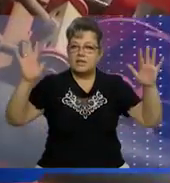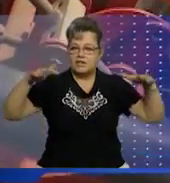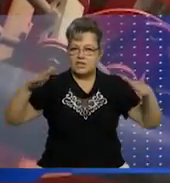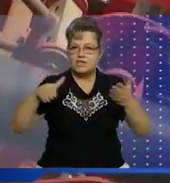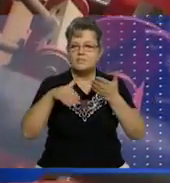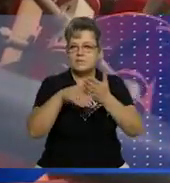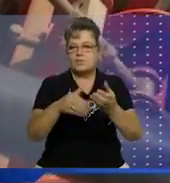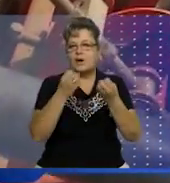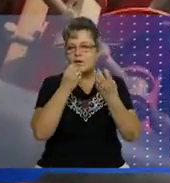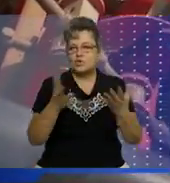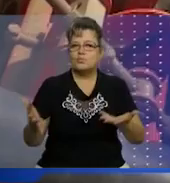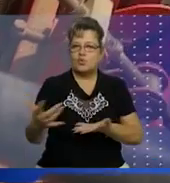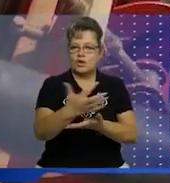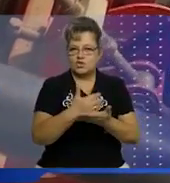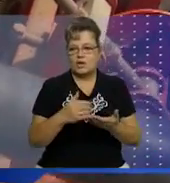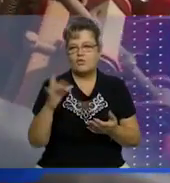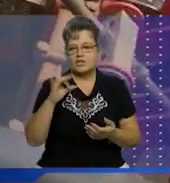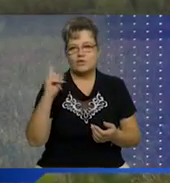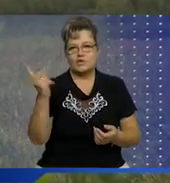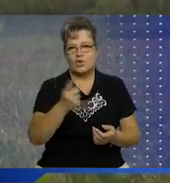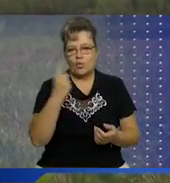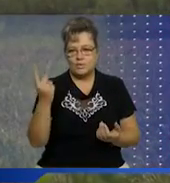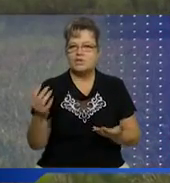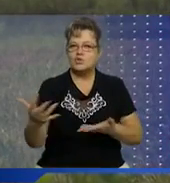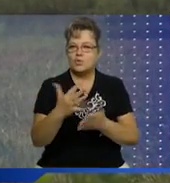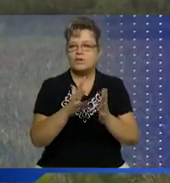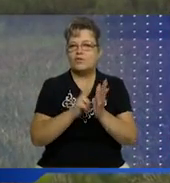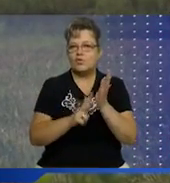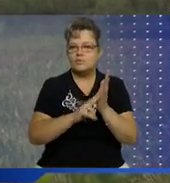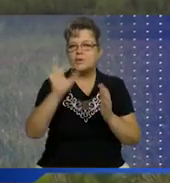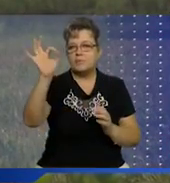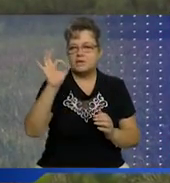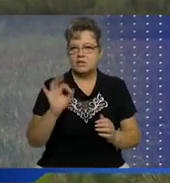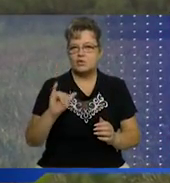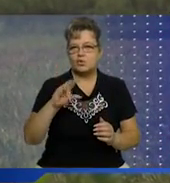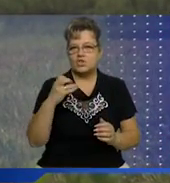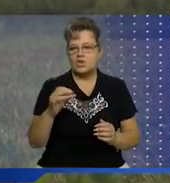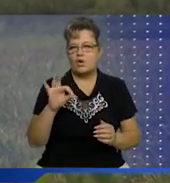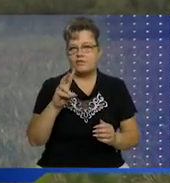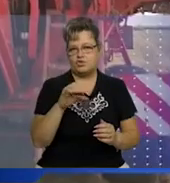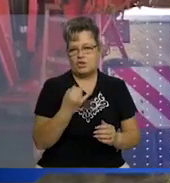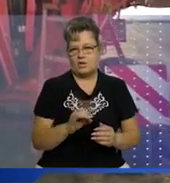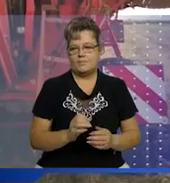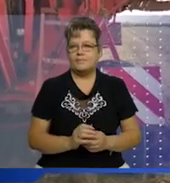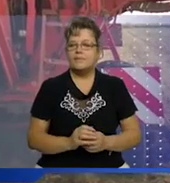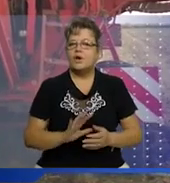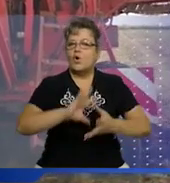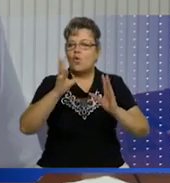Обильные дожди способствовали хорошему урожаю. На данный момент в Ростовской области собрано 80% урожая